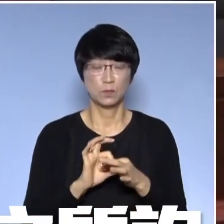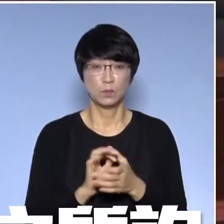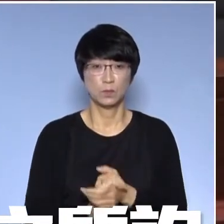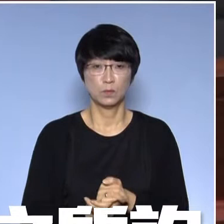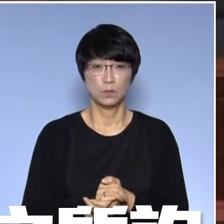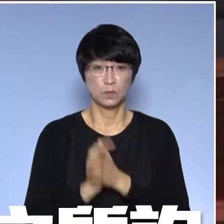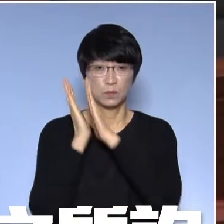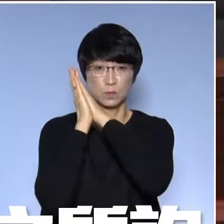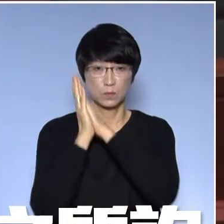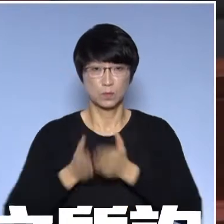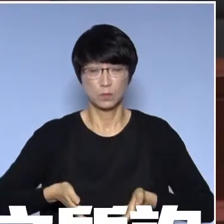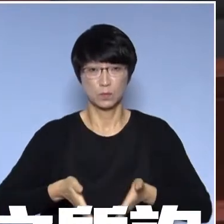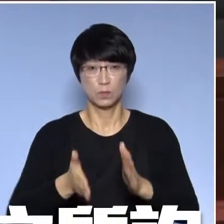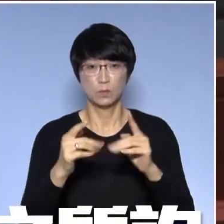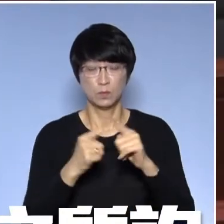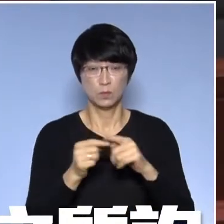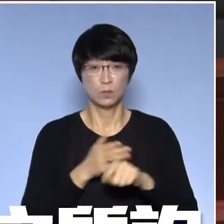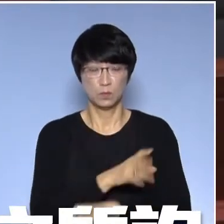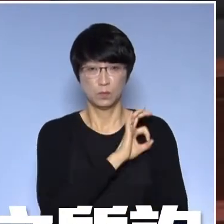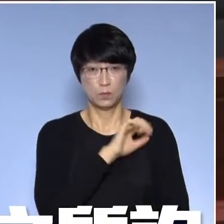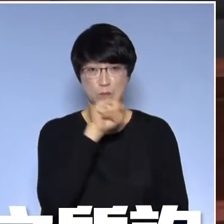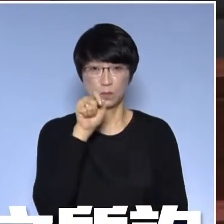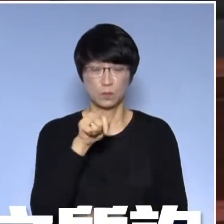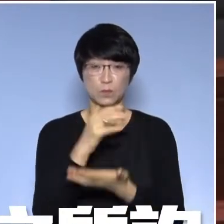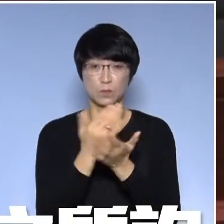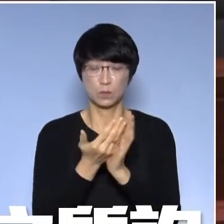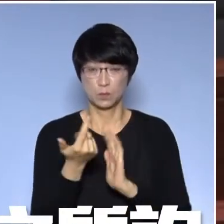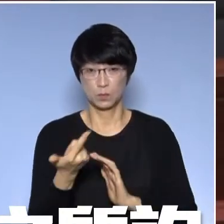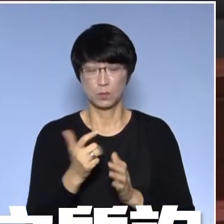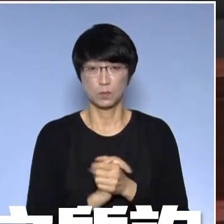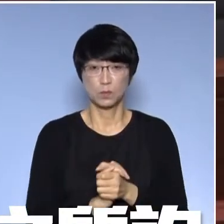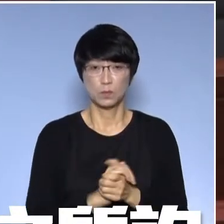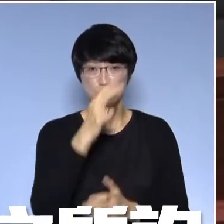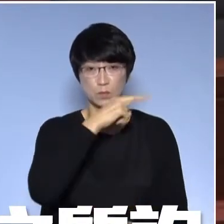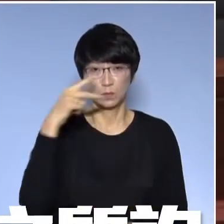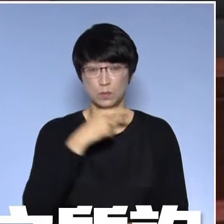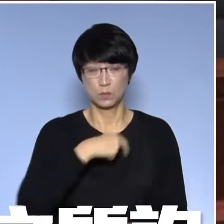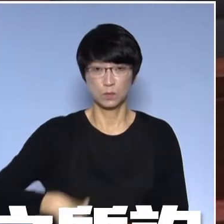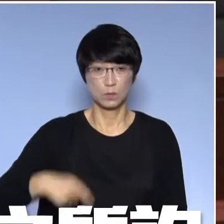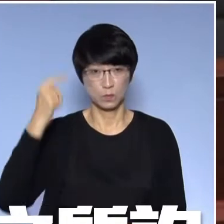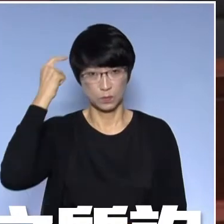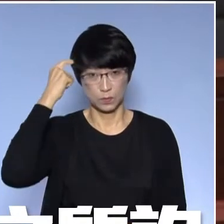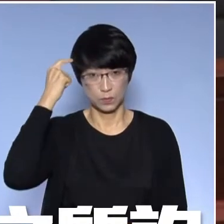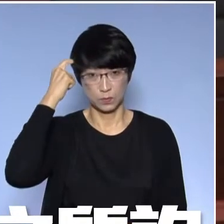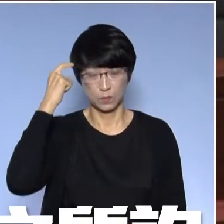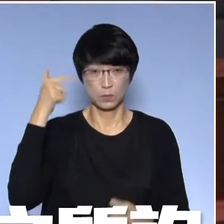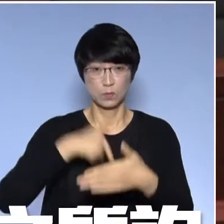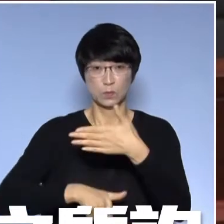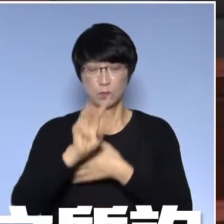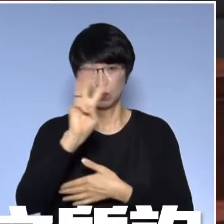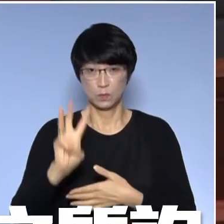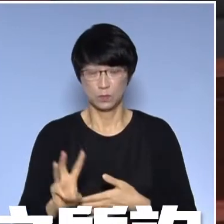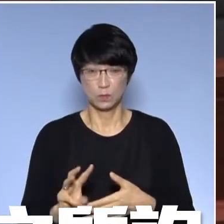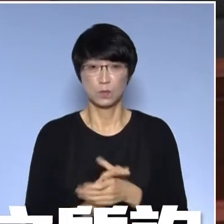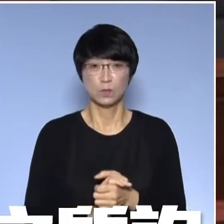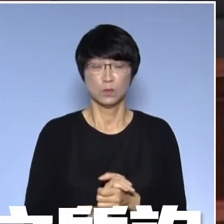面對的社會問題，其實是很多元化的。其實鄭議員都很了解到，尤其是在深水埗區有時